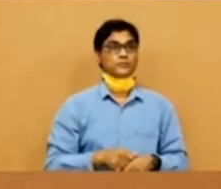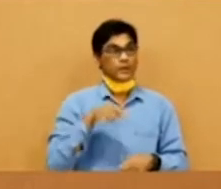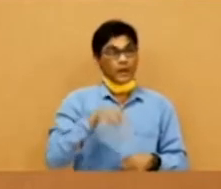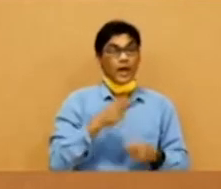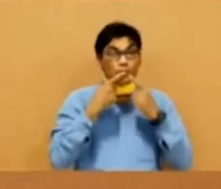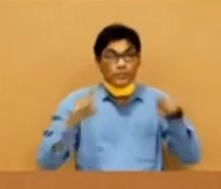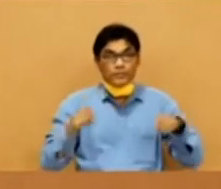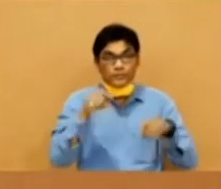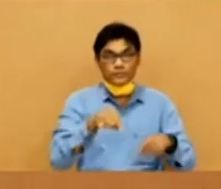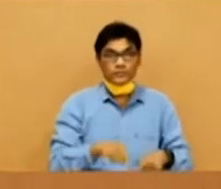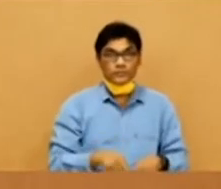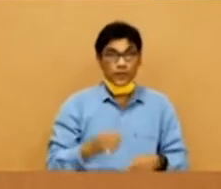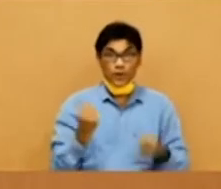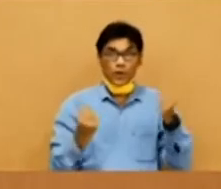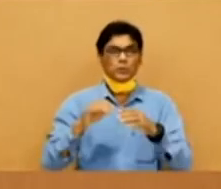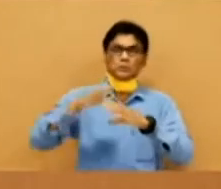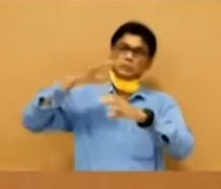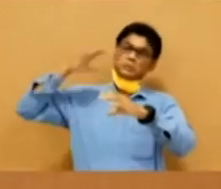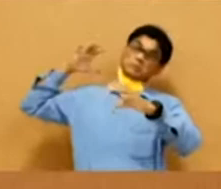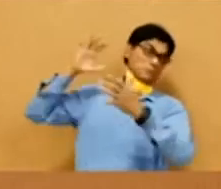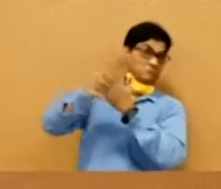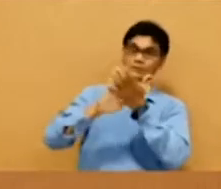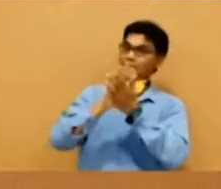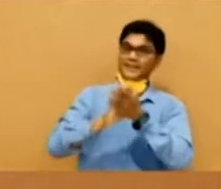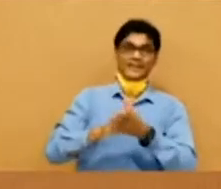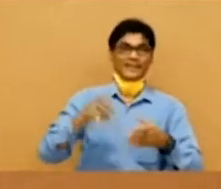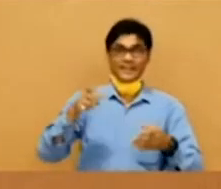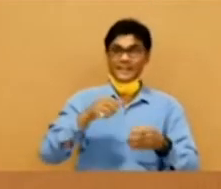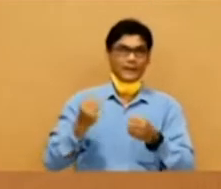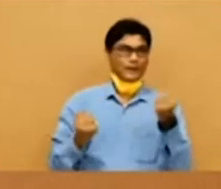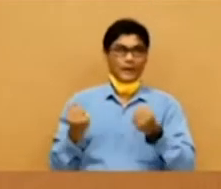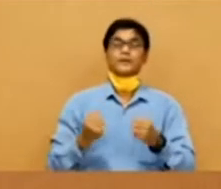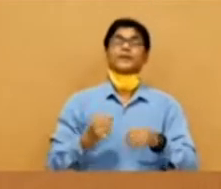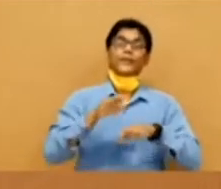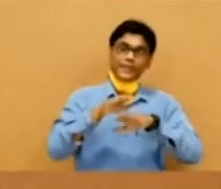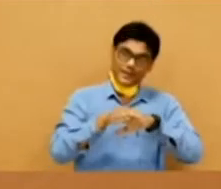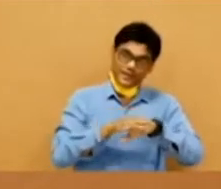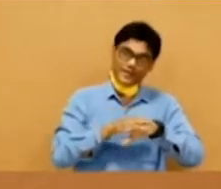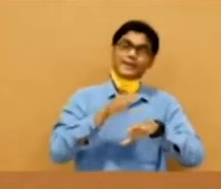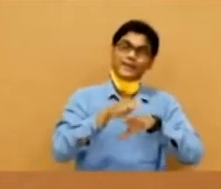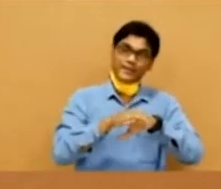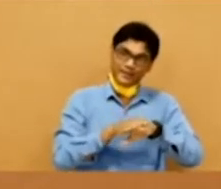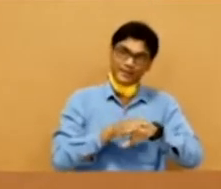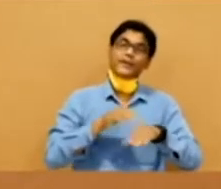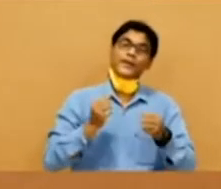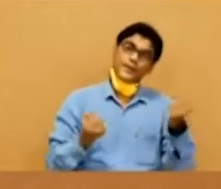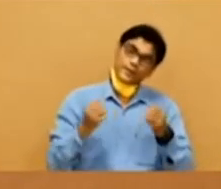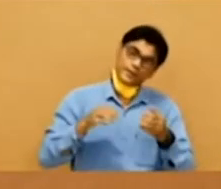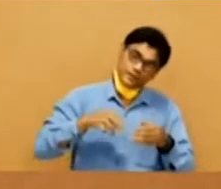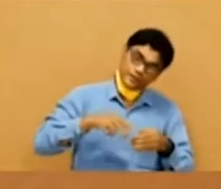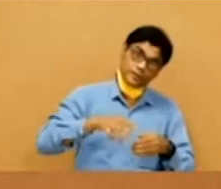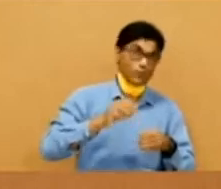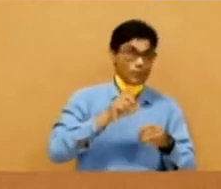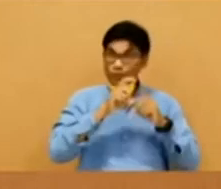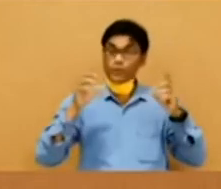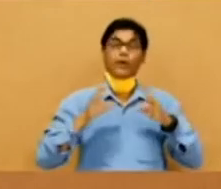ଏବଂ ଗାଡ଼ିରେ ଓଭରଲୋଡ଼୍ କରିବେ ନାହିଁ ଏବଂ ଗାଡ଼ିକୁ ଧୀରେ ଅଳ୍ପ ଗତିରେ ସତର୍କତା